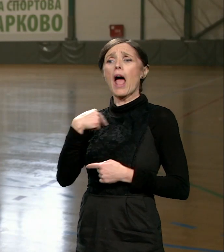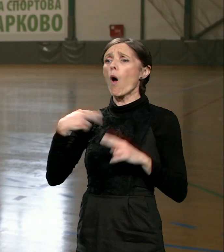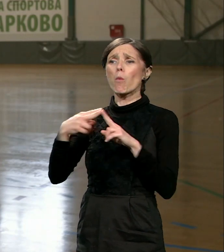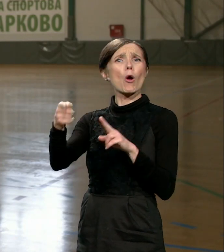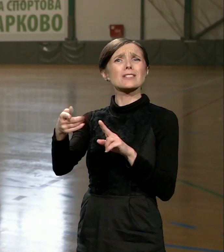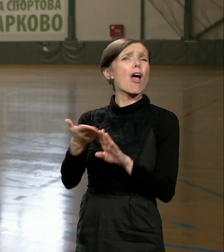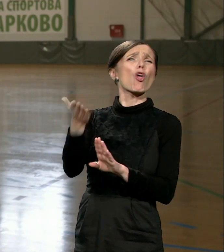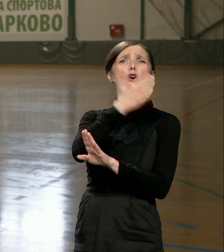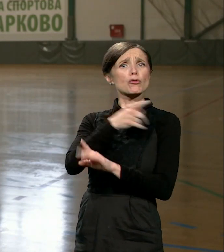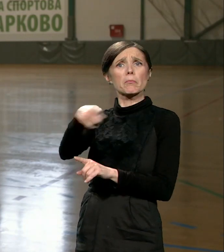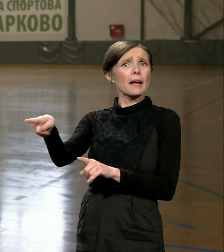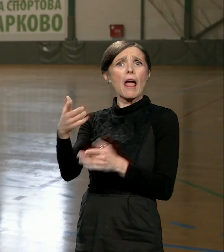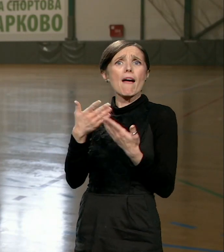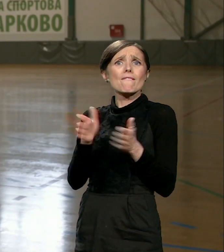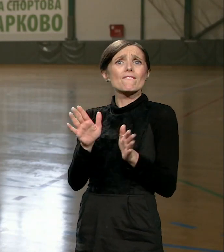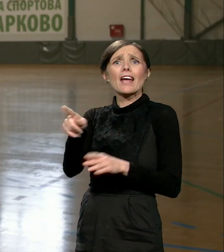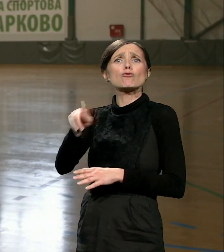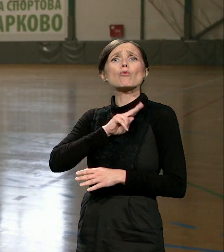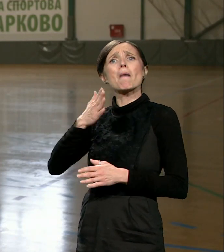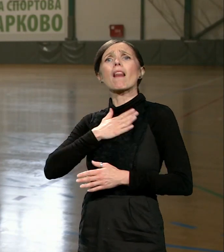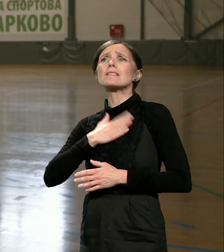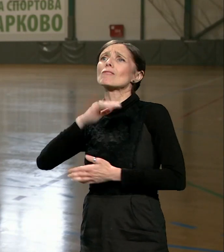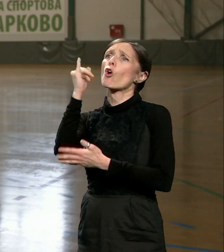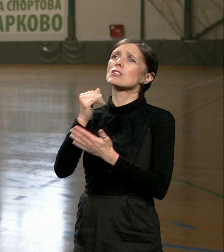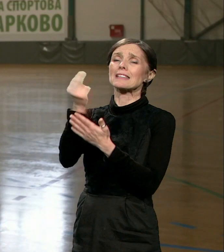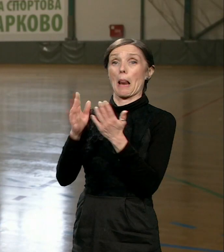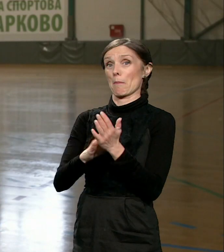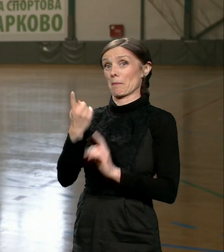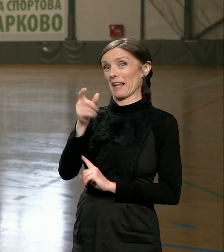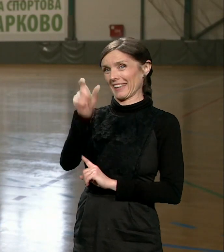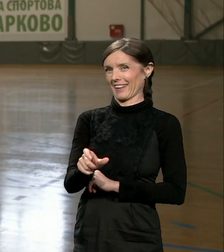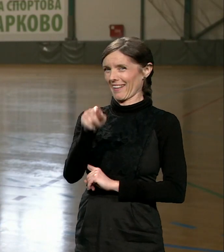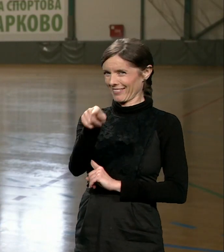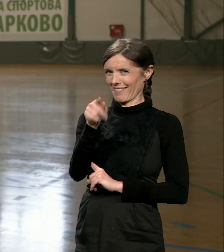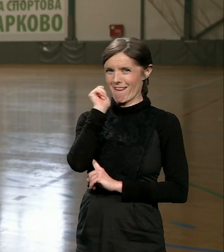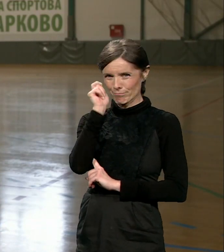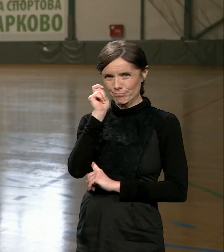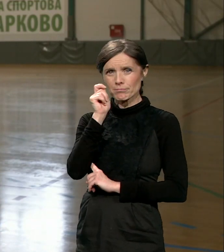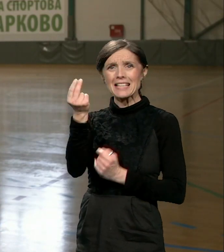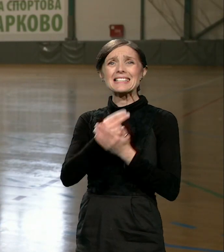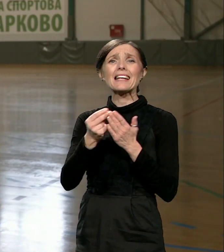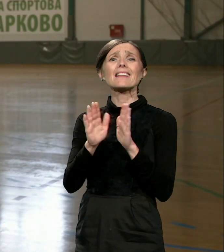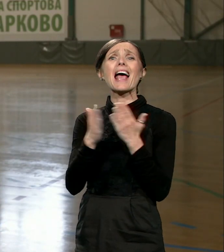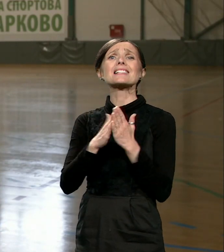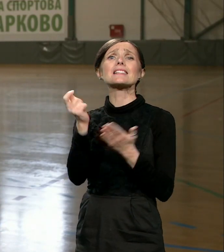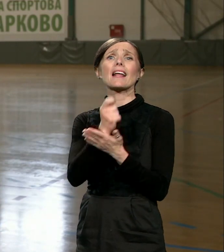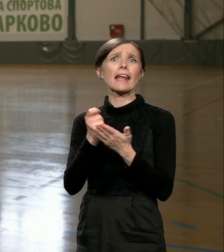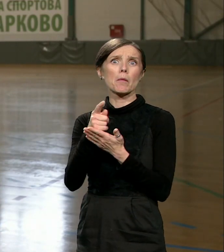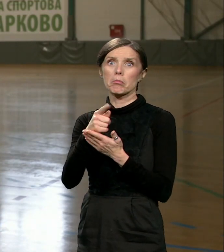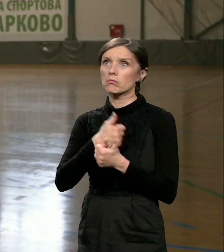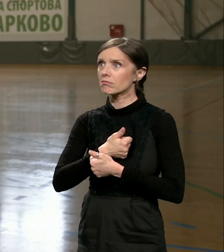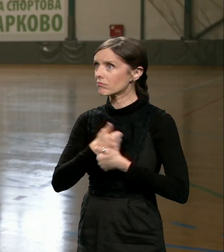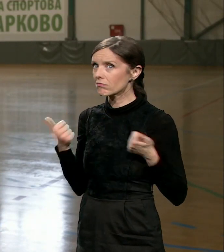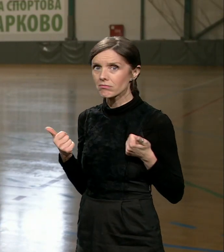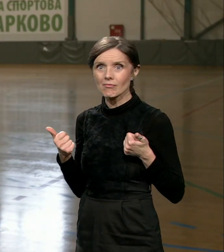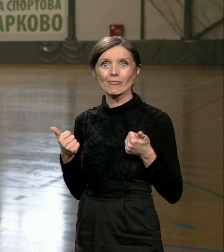upoznala, već imali svoj neki stil. Naprimer, jedna slikarka radi stripove koji su fantastični, potpuno